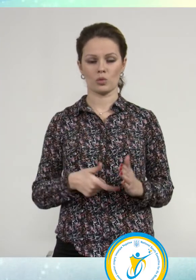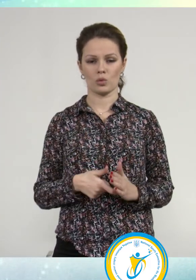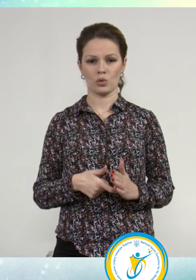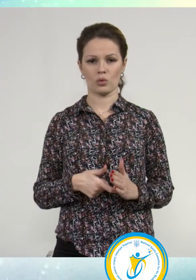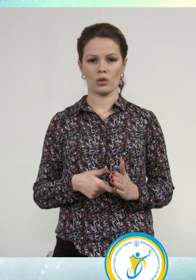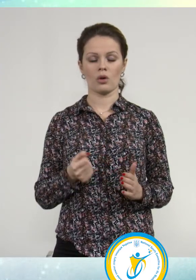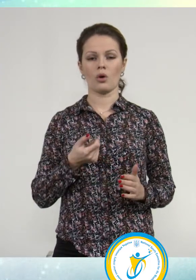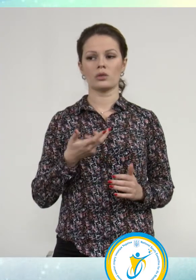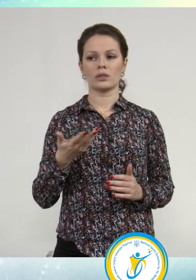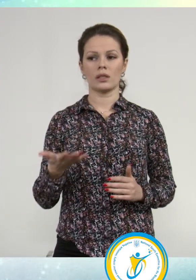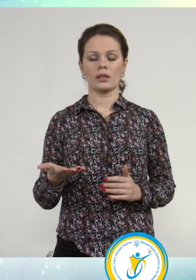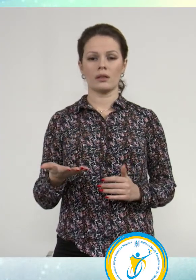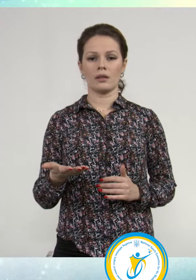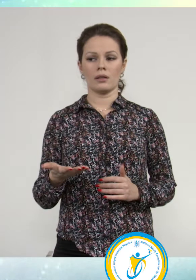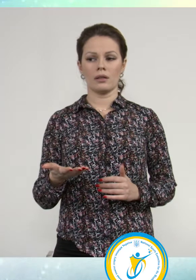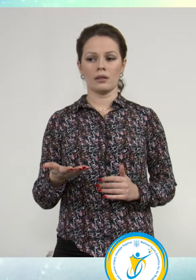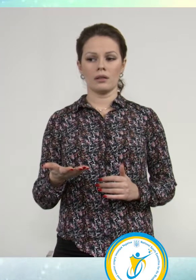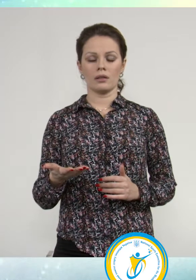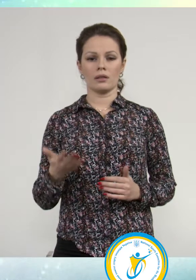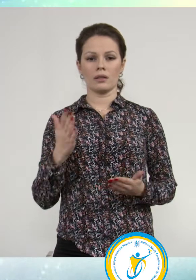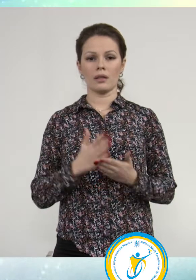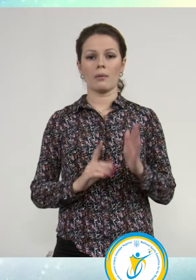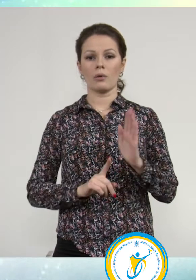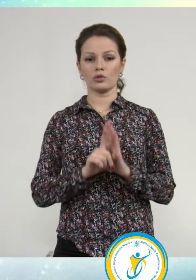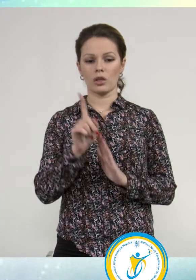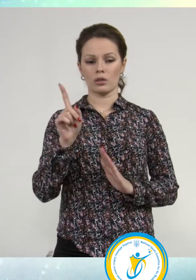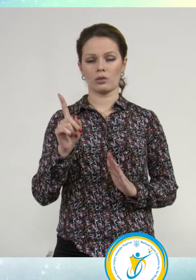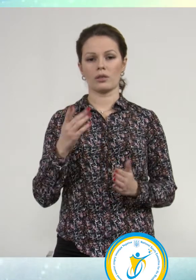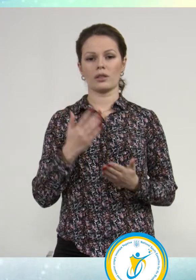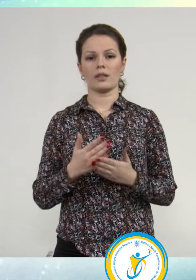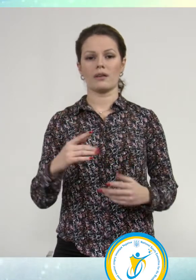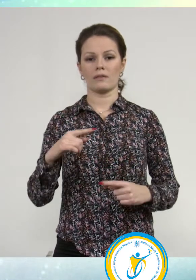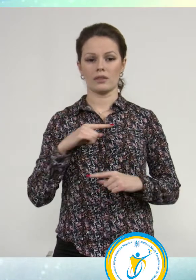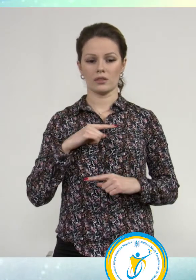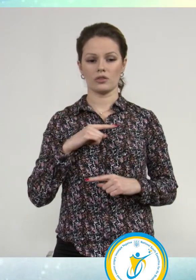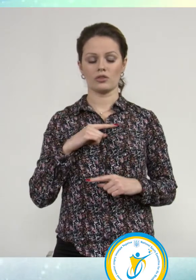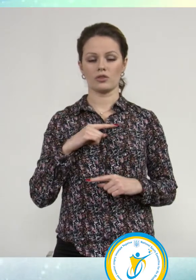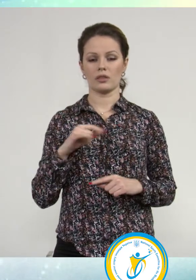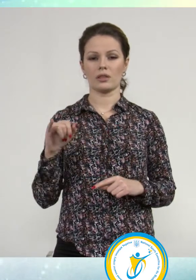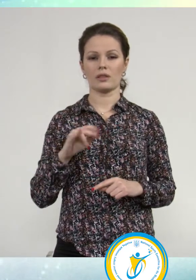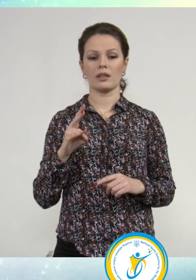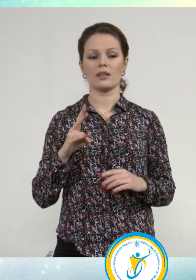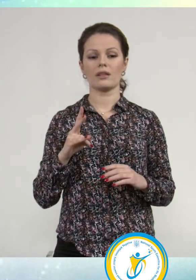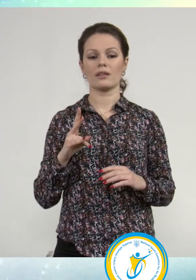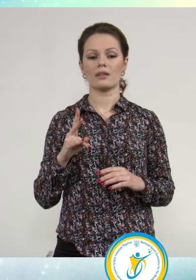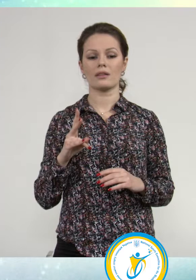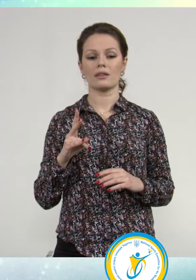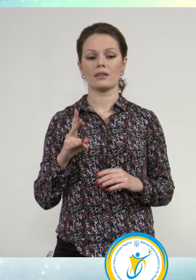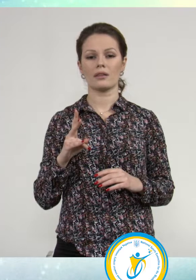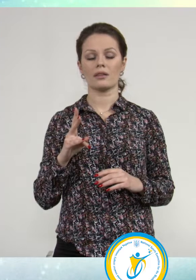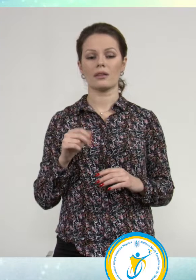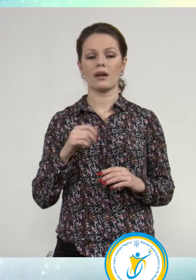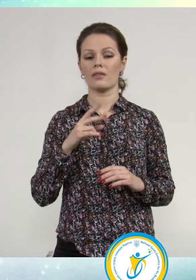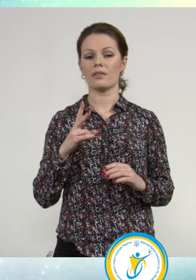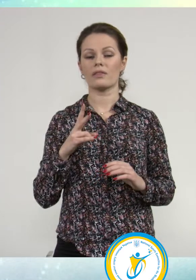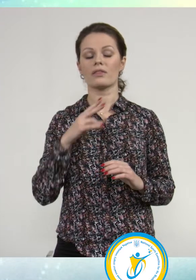оскільки, знаєте, як є початок, є фініш, і достатньо високий фініш,